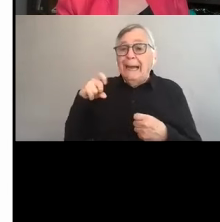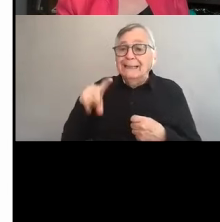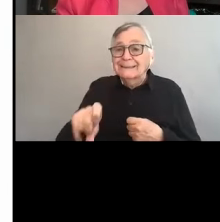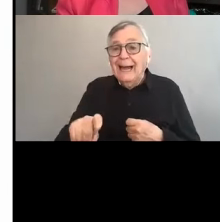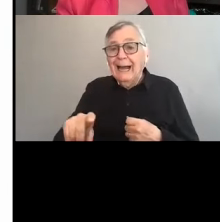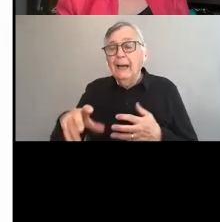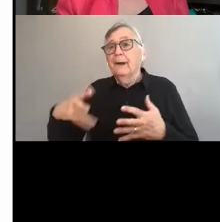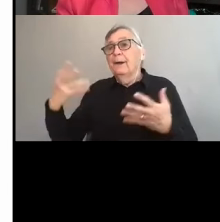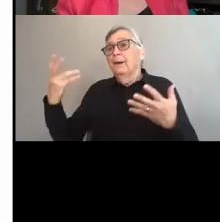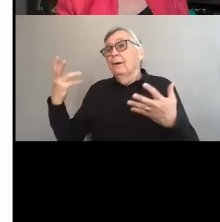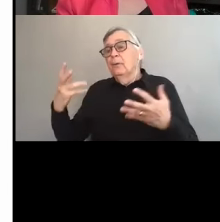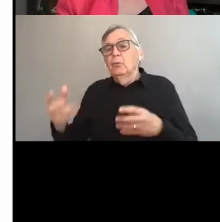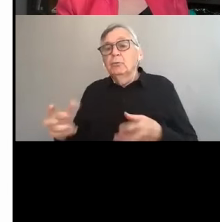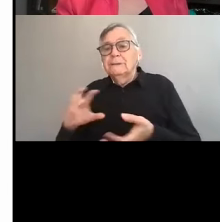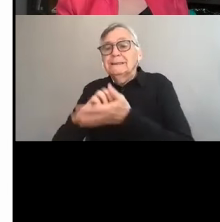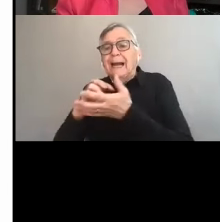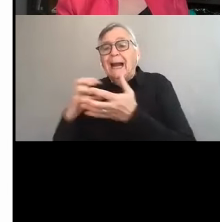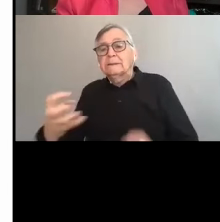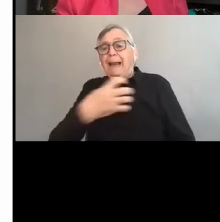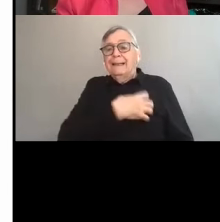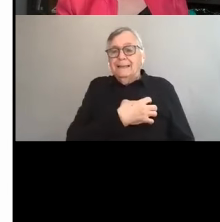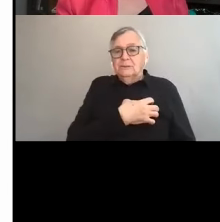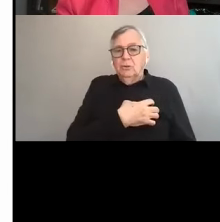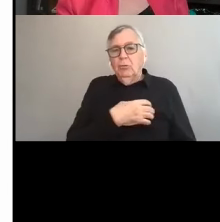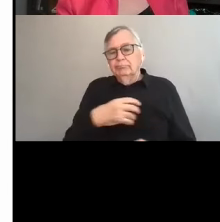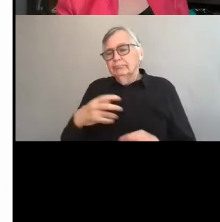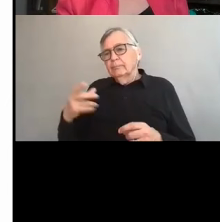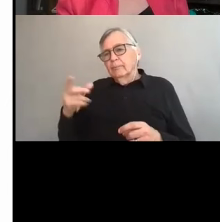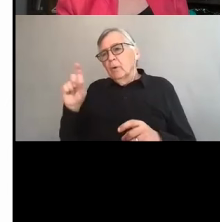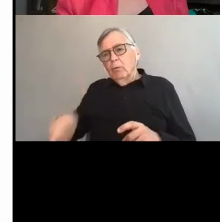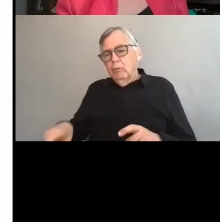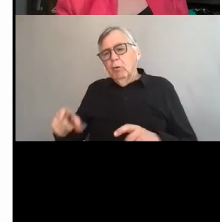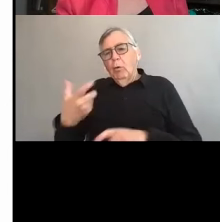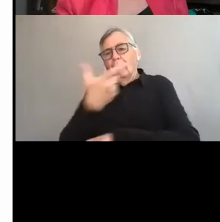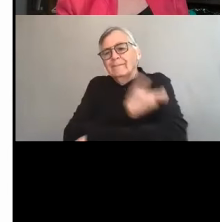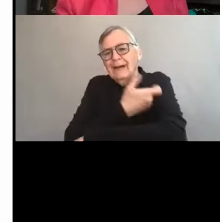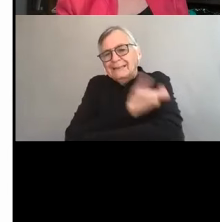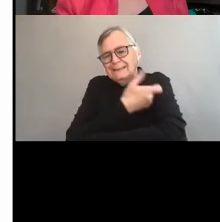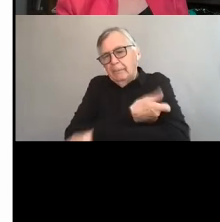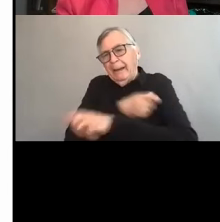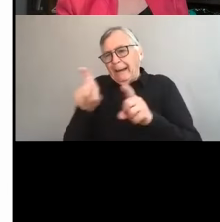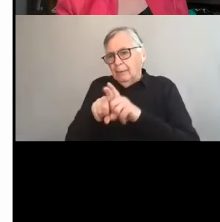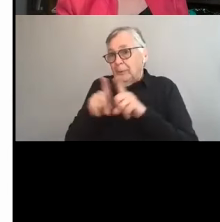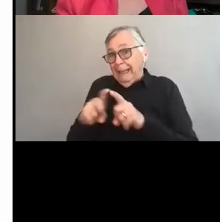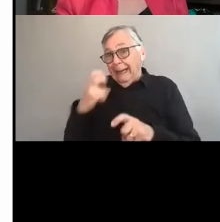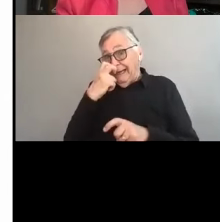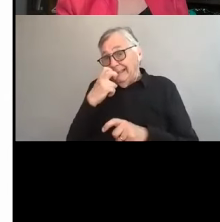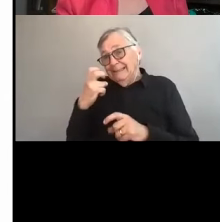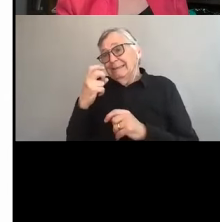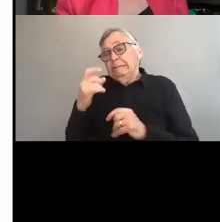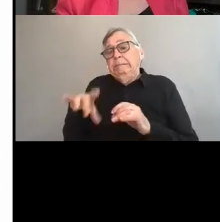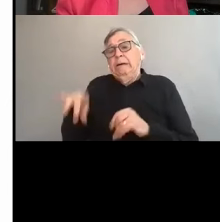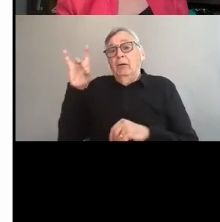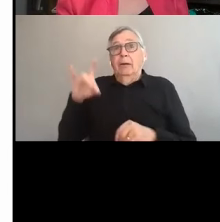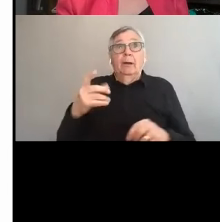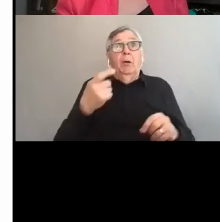qui sont transplantés, etc. Donc, on recommande la vaccination chez tous ces groupes de personnes-là parce que le risque de faire la COVID